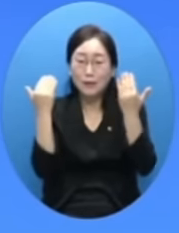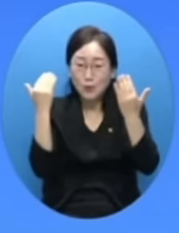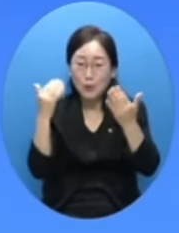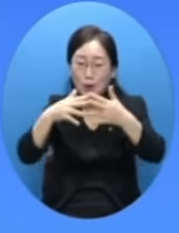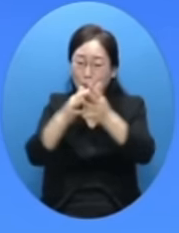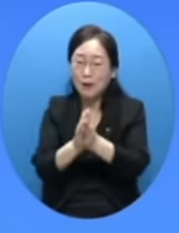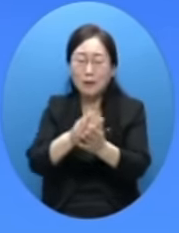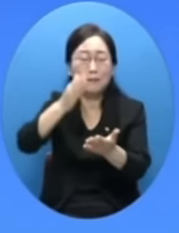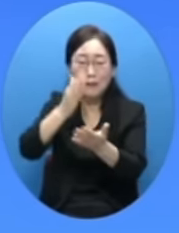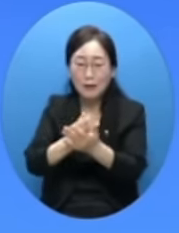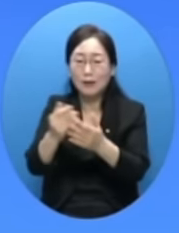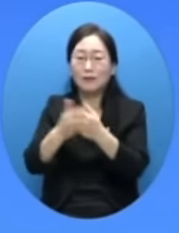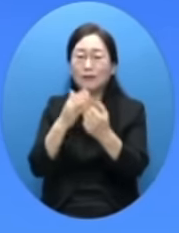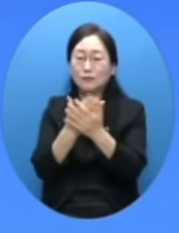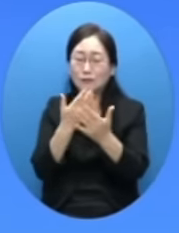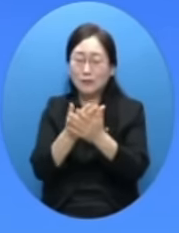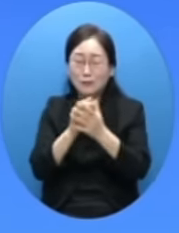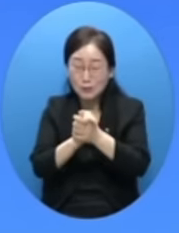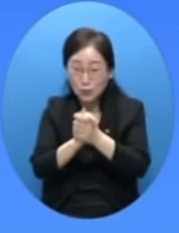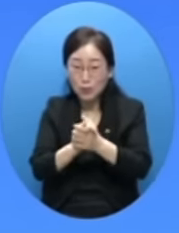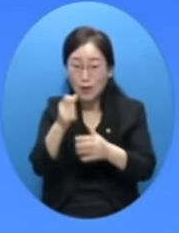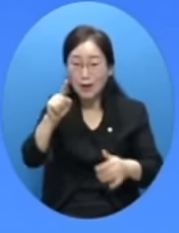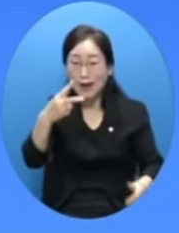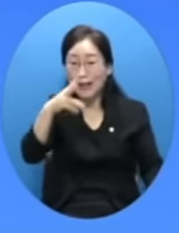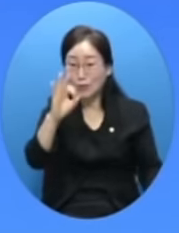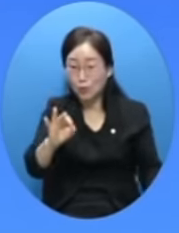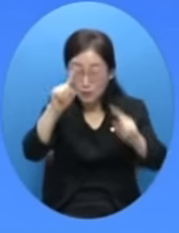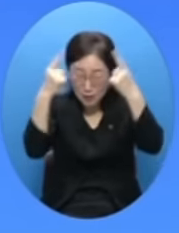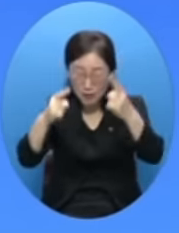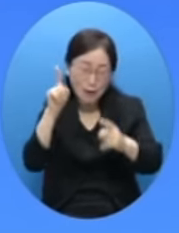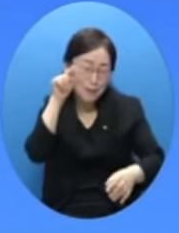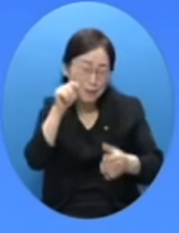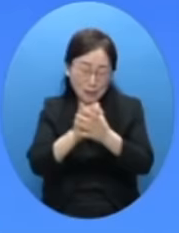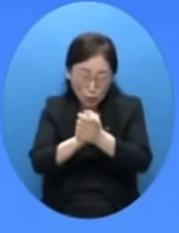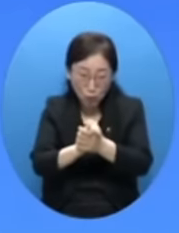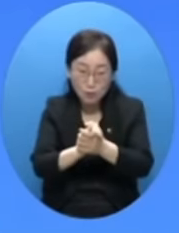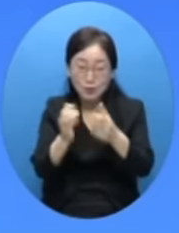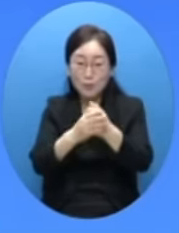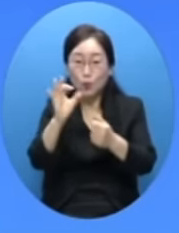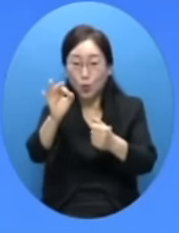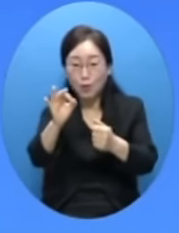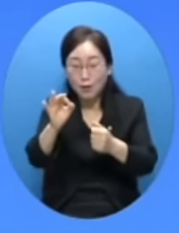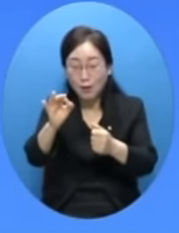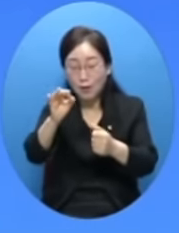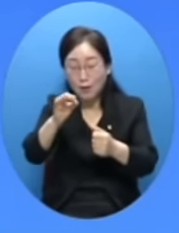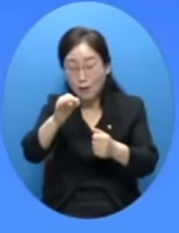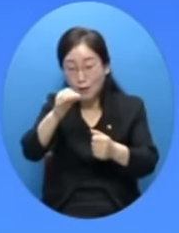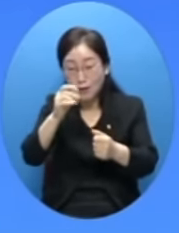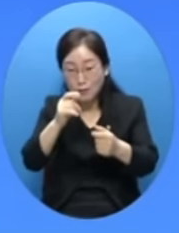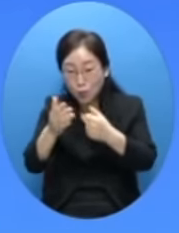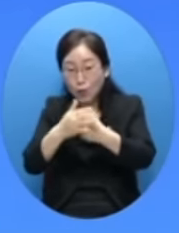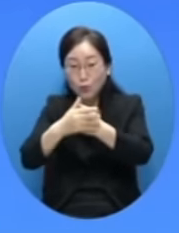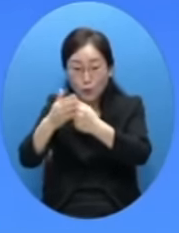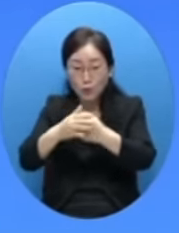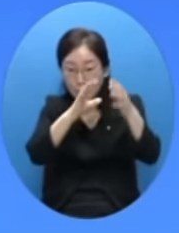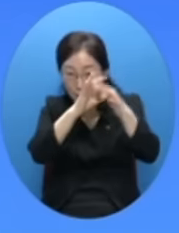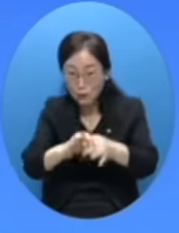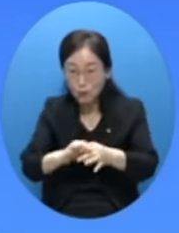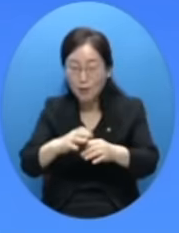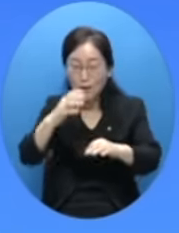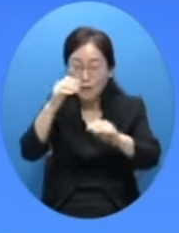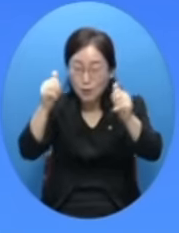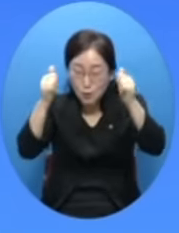폐교되지 않도록 해달라고. 그래서 한동대학 가서 매일같이 기도하는데 하나님이 채워주고 또 채워주는 그런 체험에서 졸업은